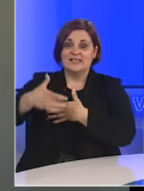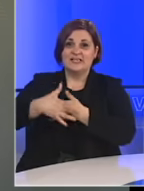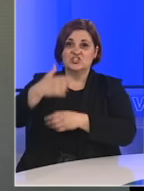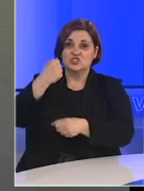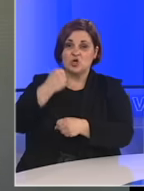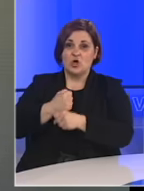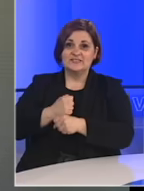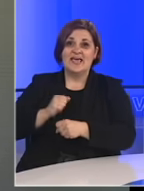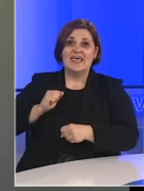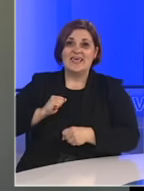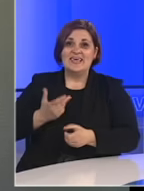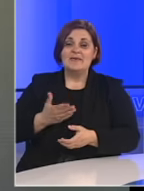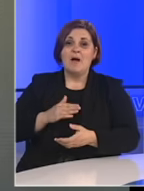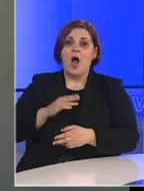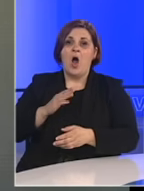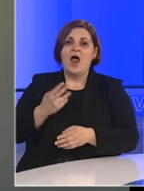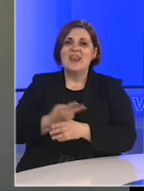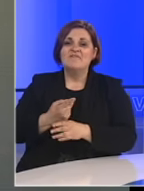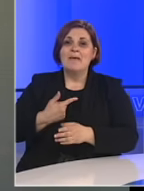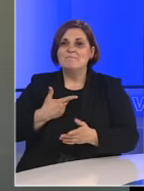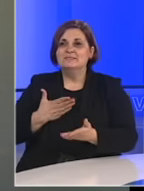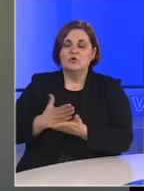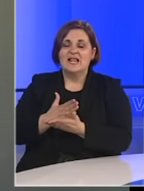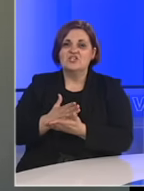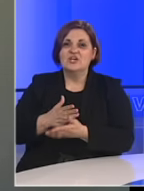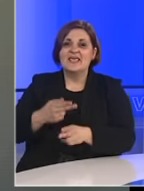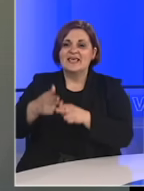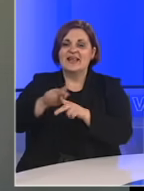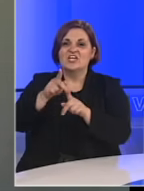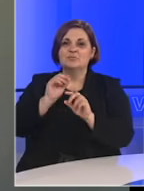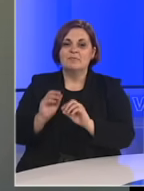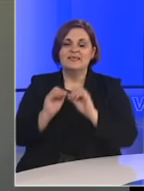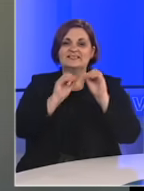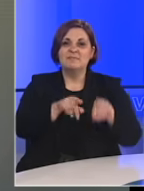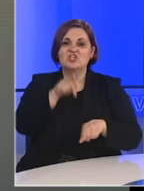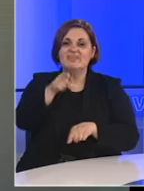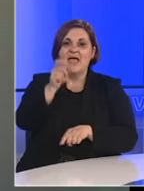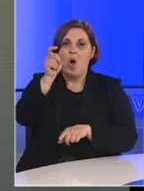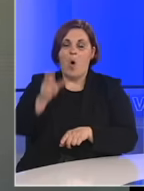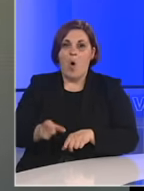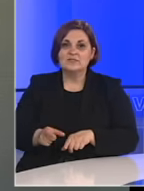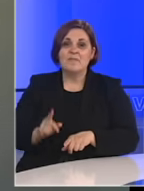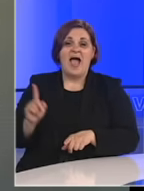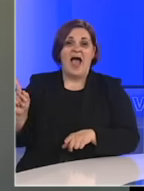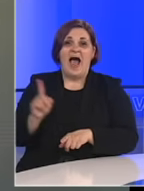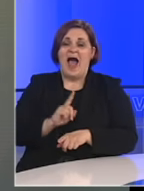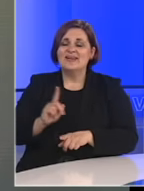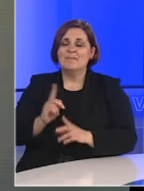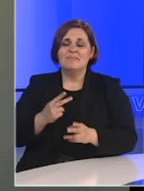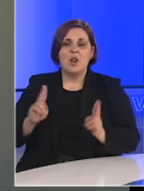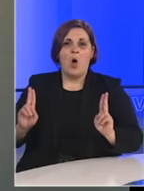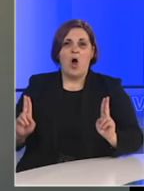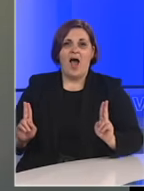socijalni rad imamo običaj reći, smo se snašli, riješili smo pitanje zbrinjavanja te osobe, ali nije bilo nimalo